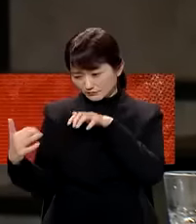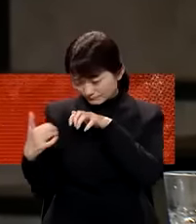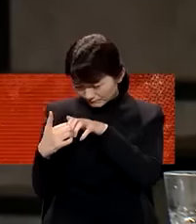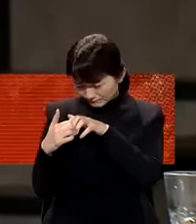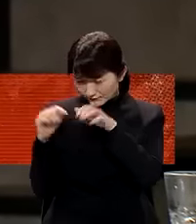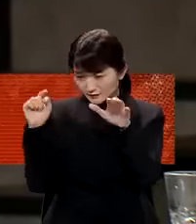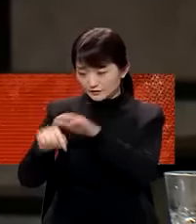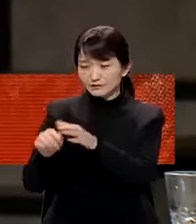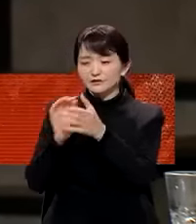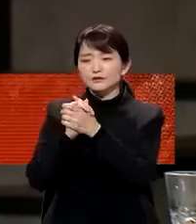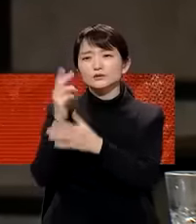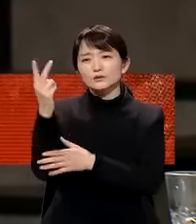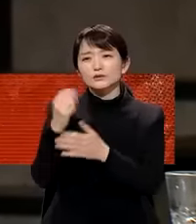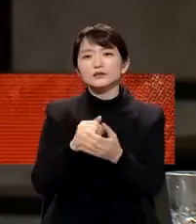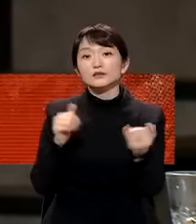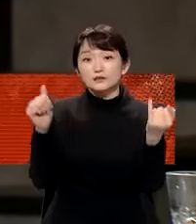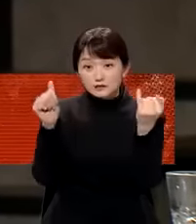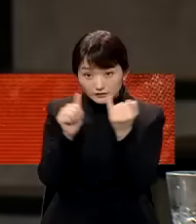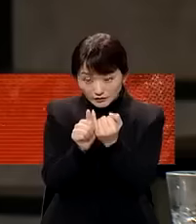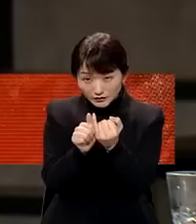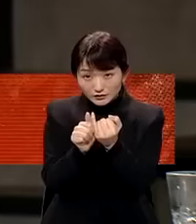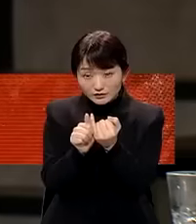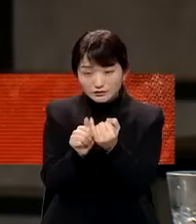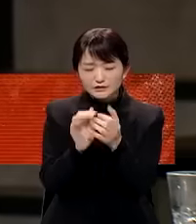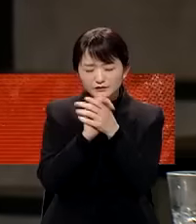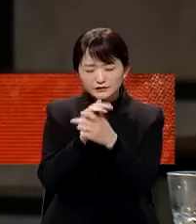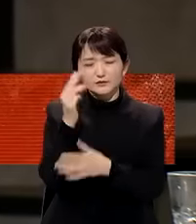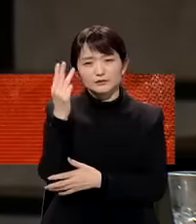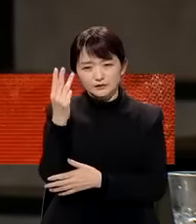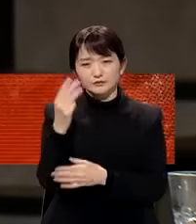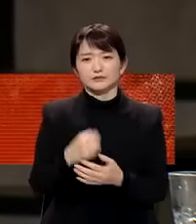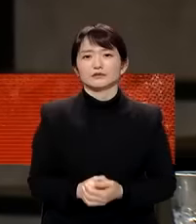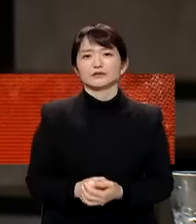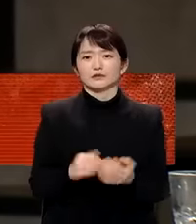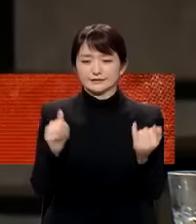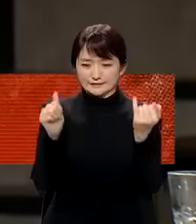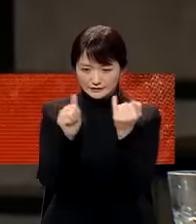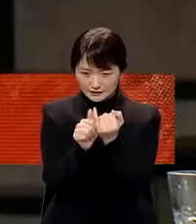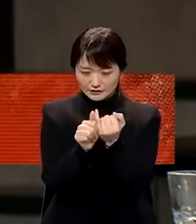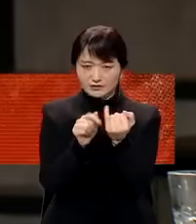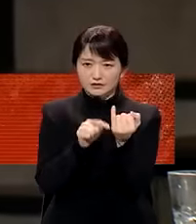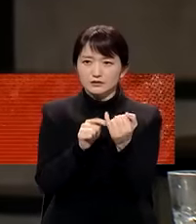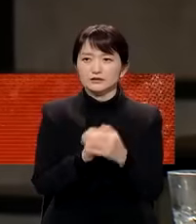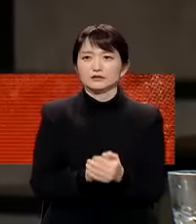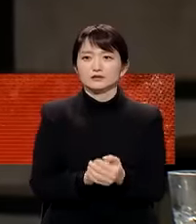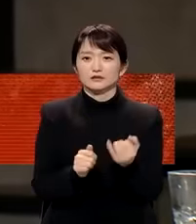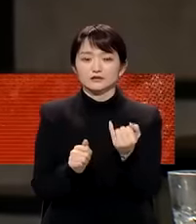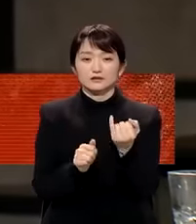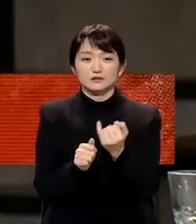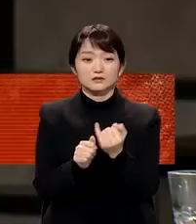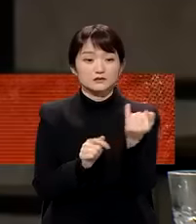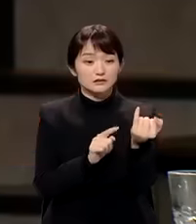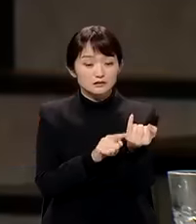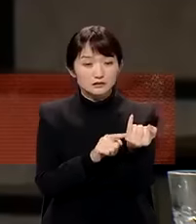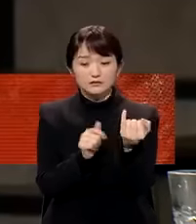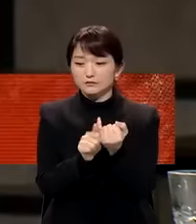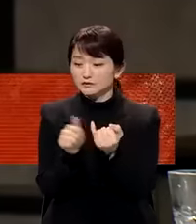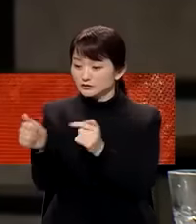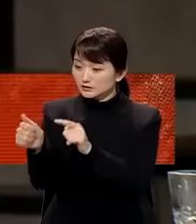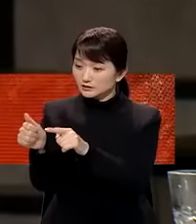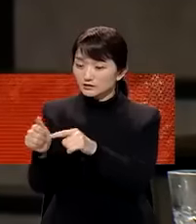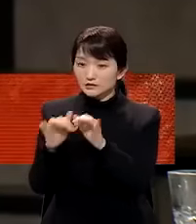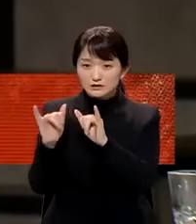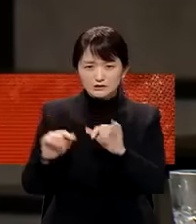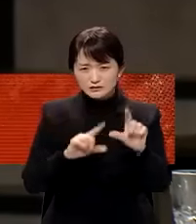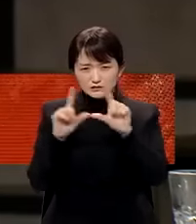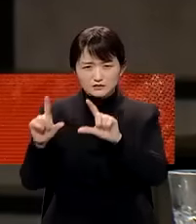두 번 하고 결혼을 할 때는 기도를 세 번 하라 그 정도로이 결혼이라고 하는 것은 한 사람의 일생을 결정짓는 대단히 소중한